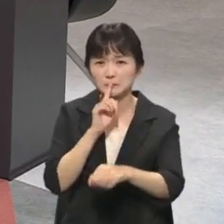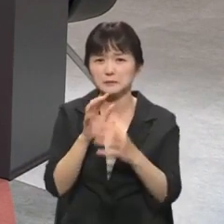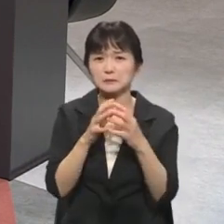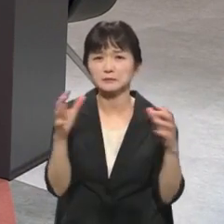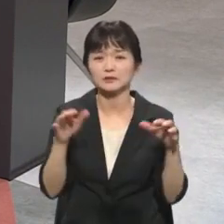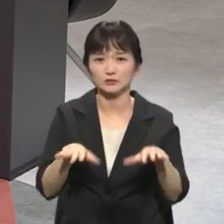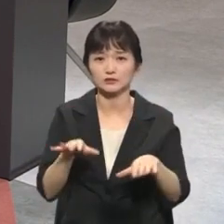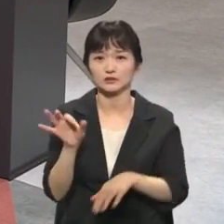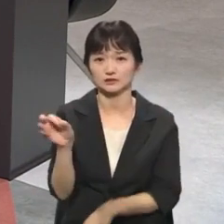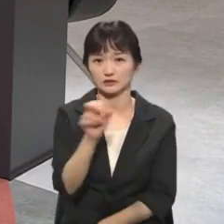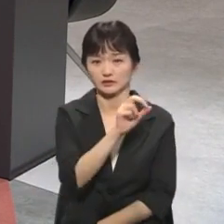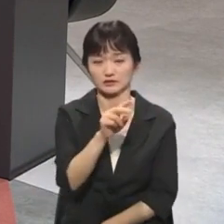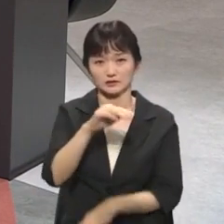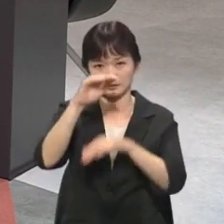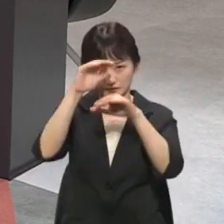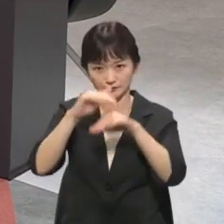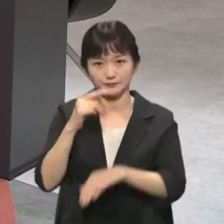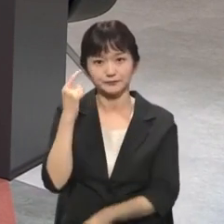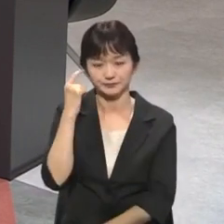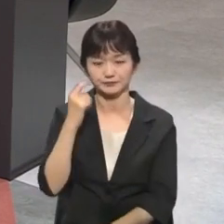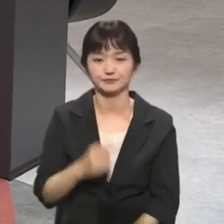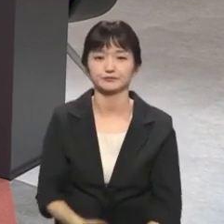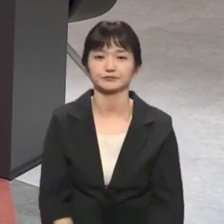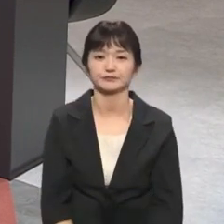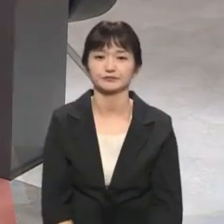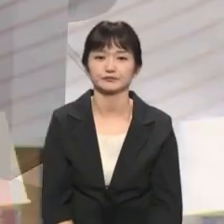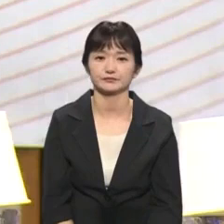나온 여야 멘트를 좀 듣고 오겠습니다